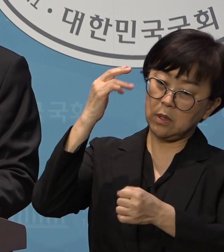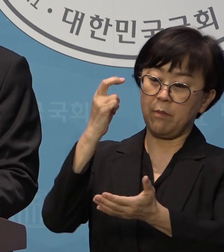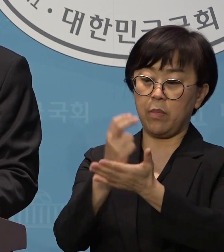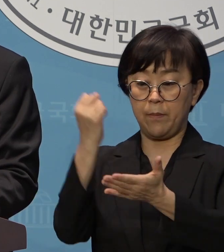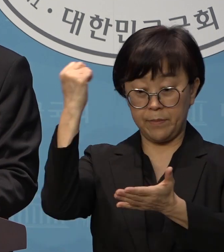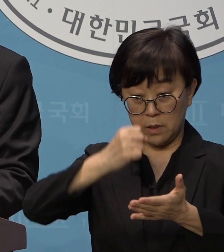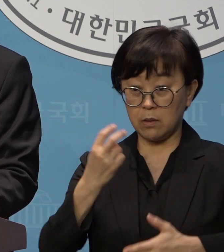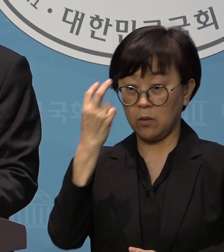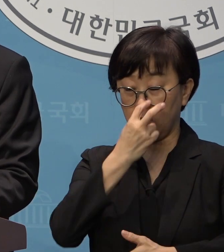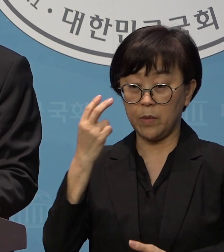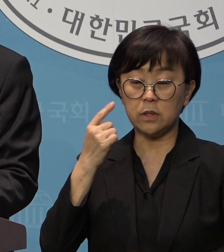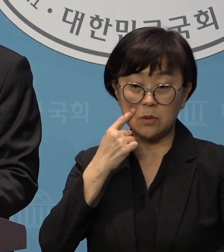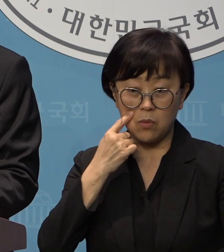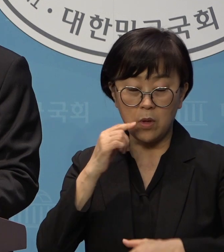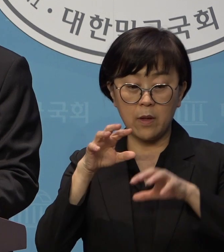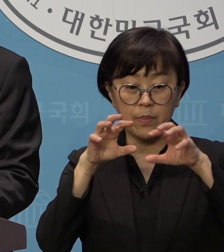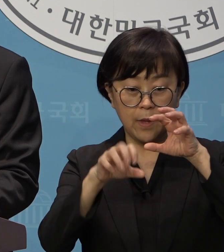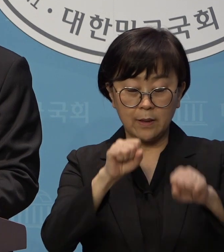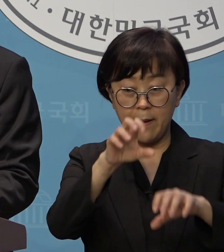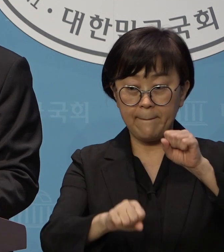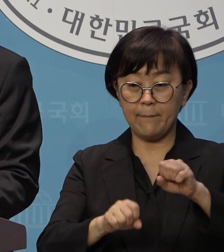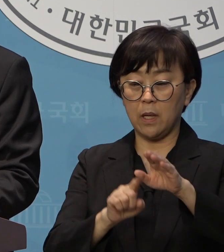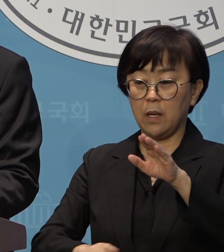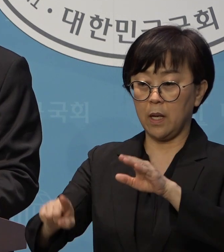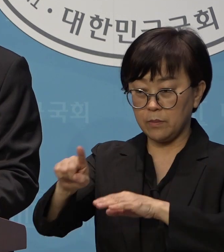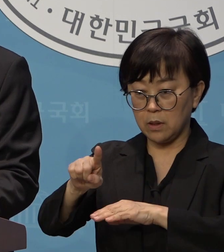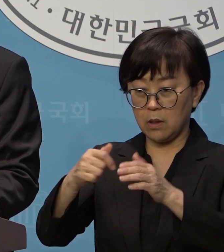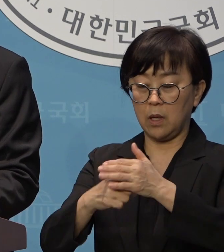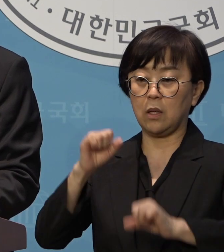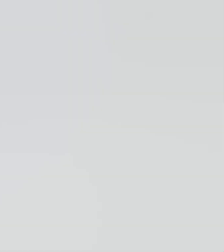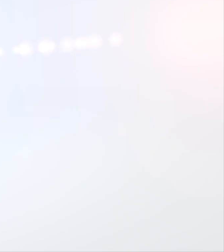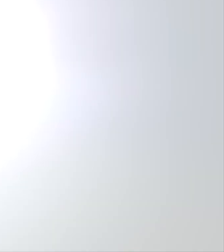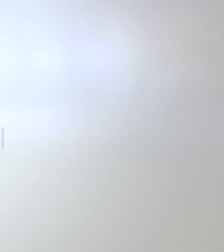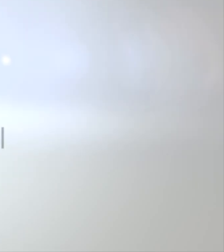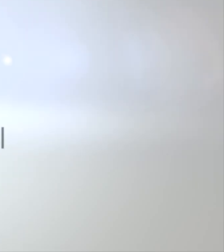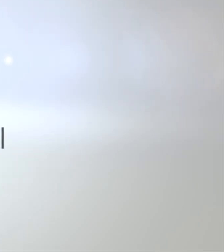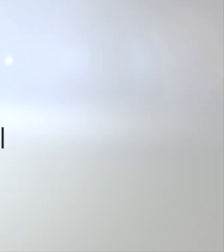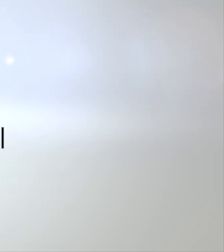위법적 검열 시도와 언론 탄압 행동대장 노릇을 당장 중단하시기 바랍니다.